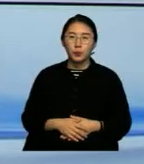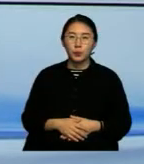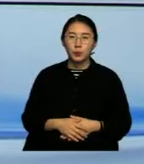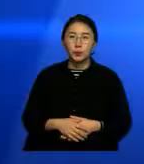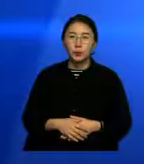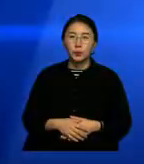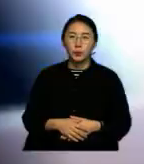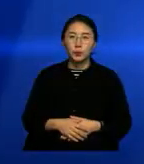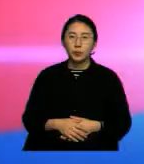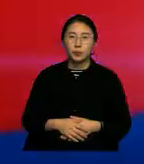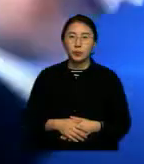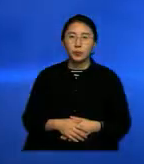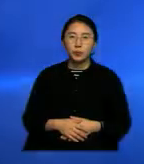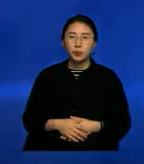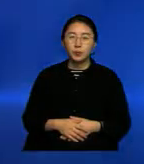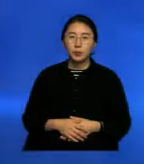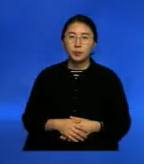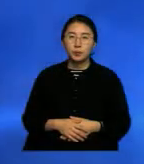기자입니다.